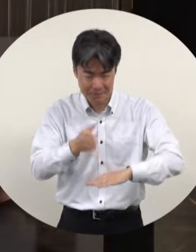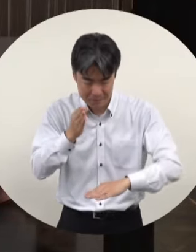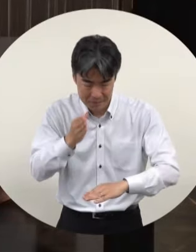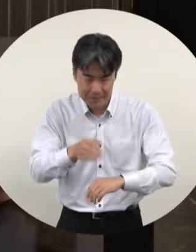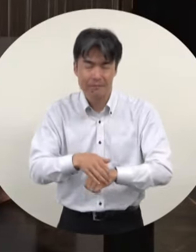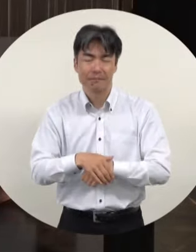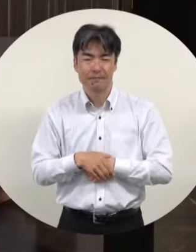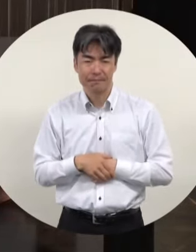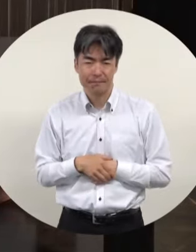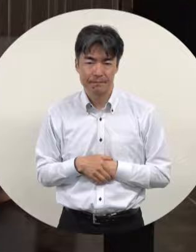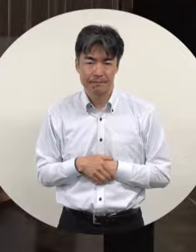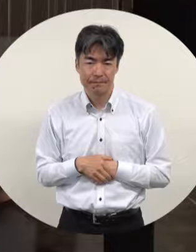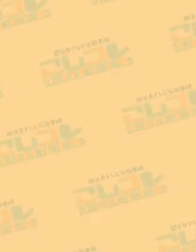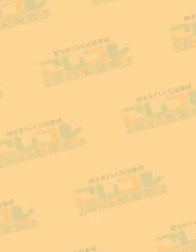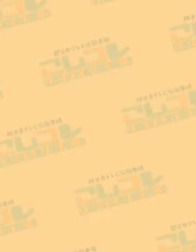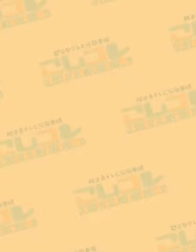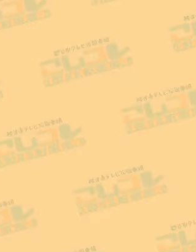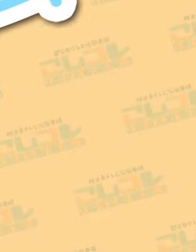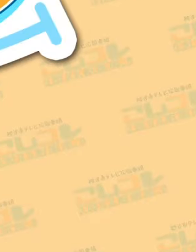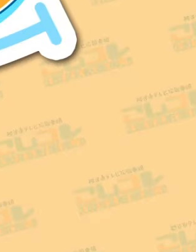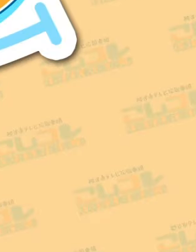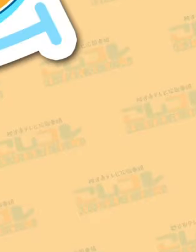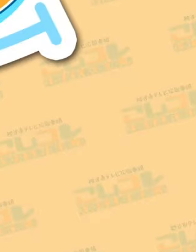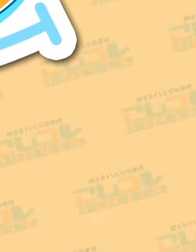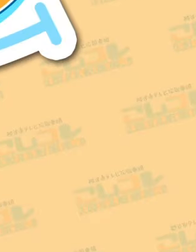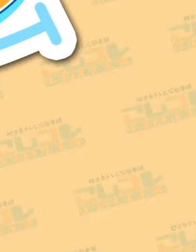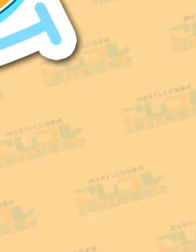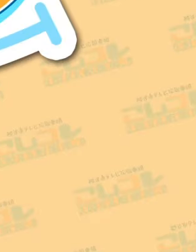ました。 はい、ありがとうございます。